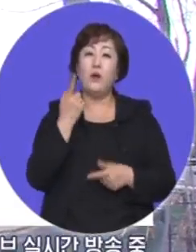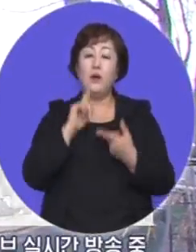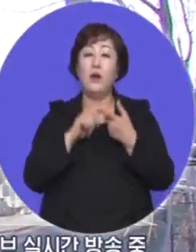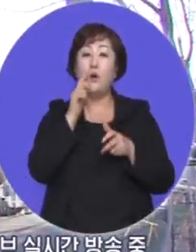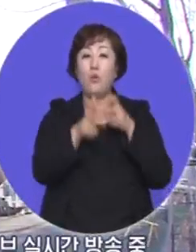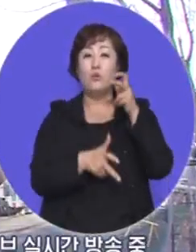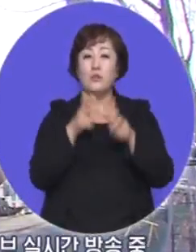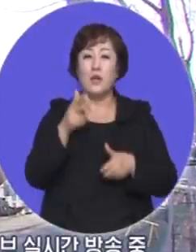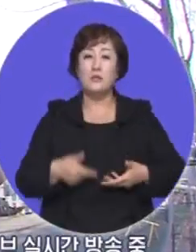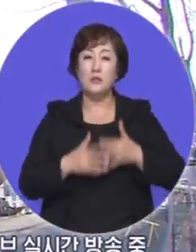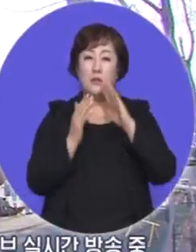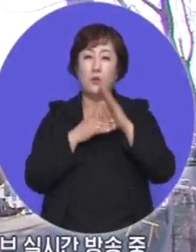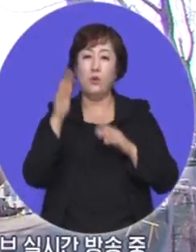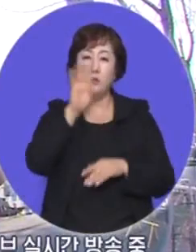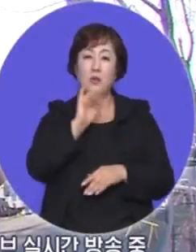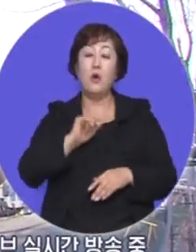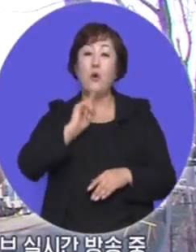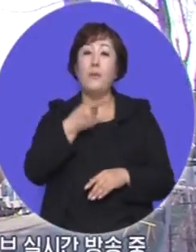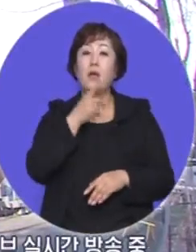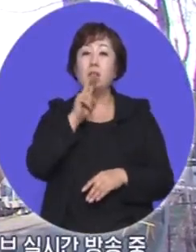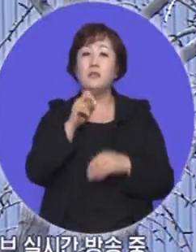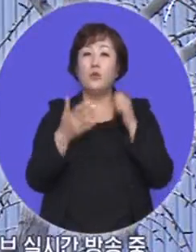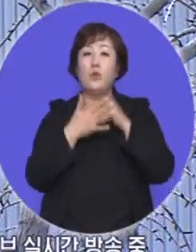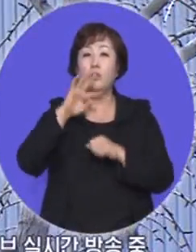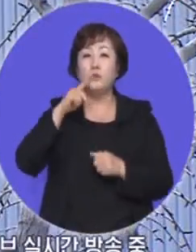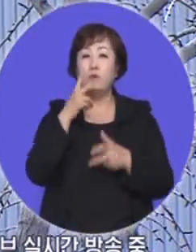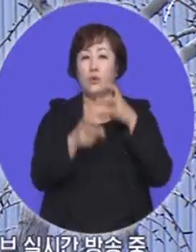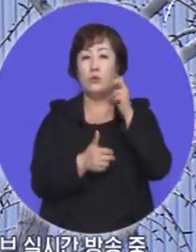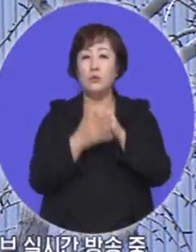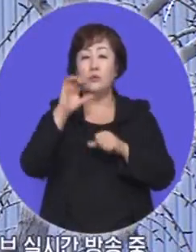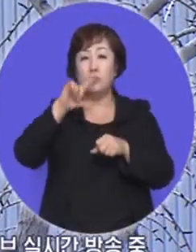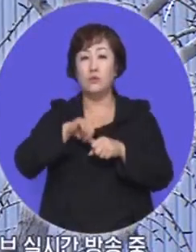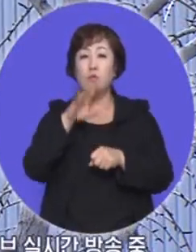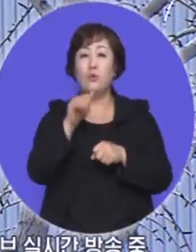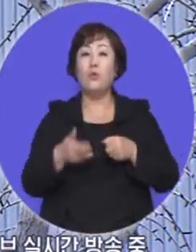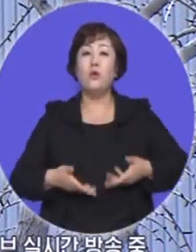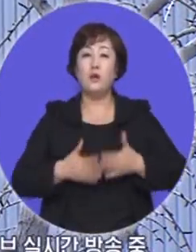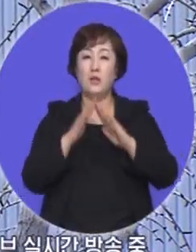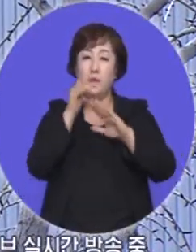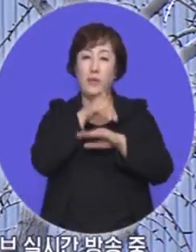신설하고 전국 120여 개 수소 충전소를 구축할 계획이라고 설명했습니다.